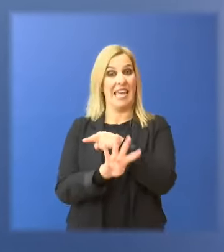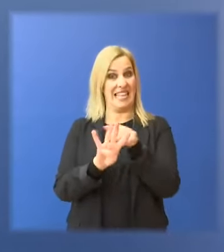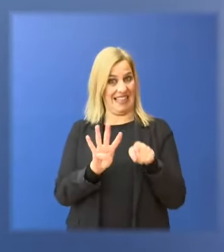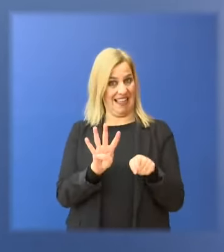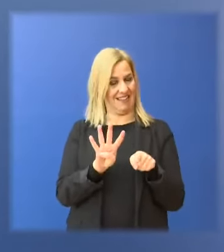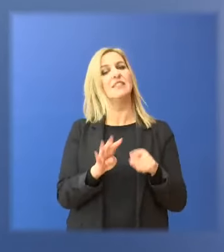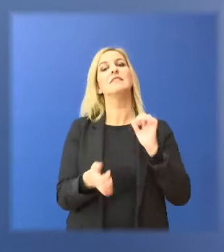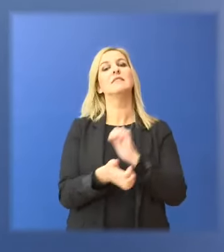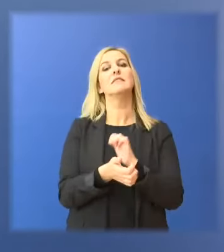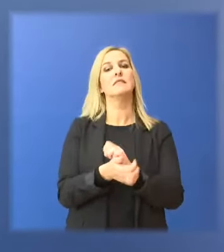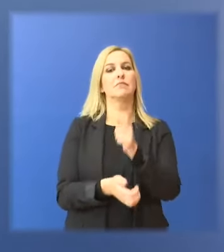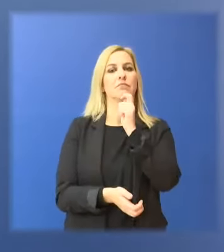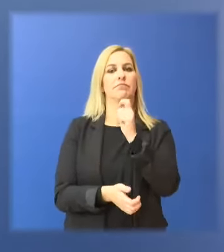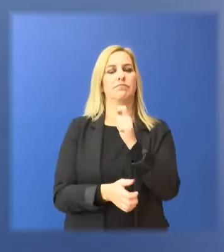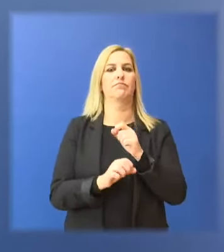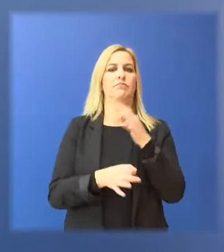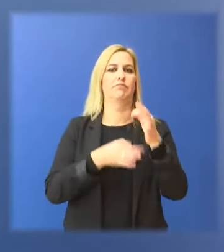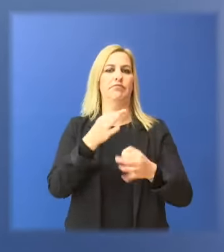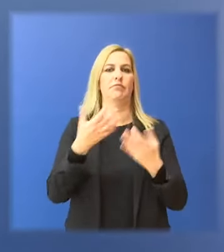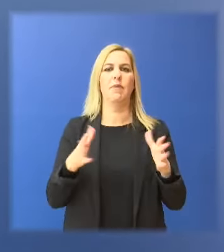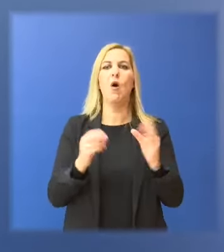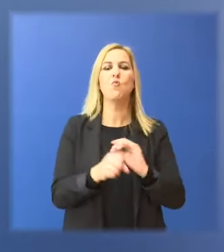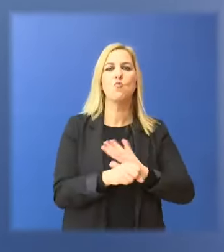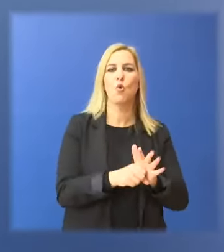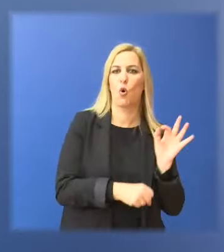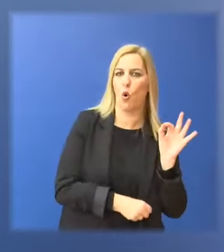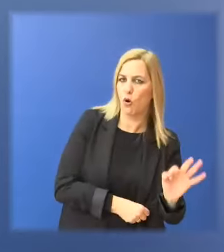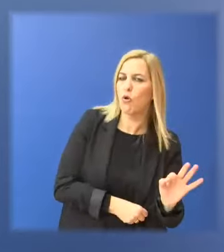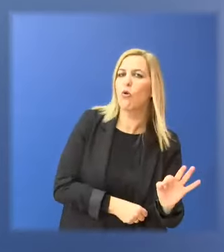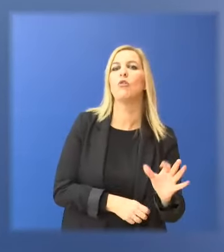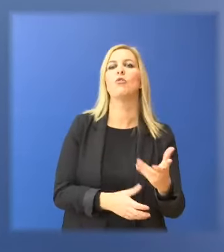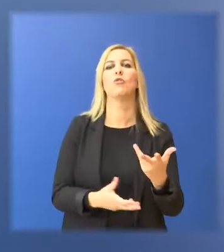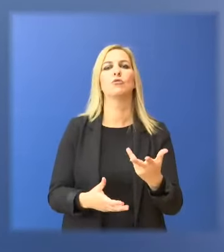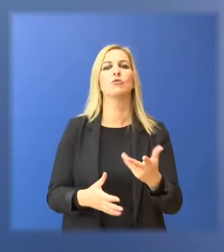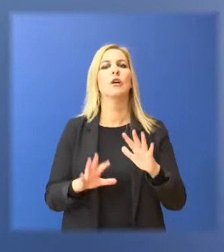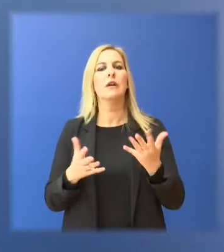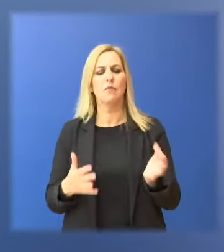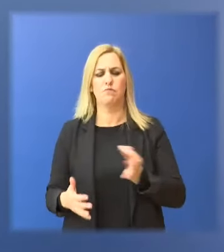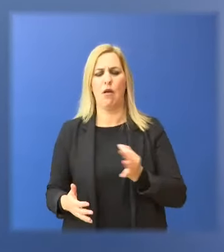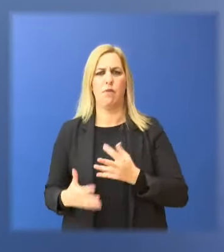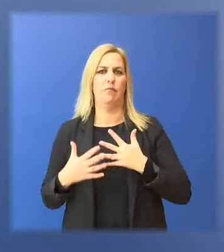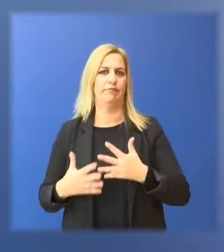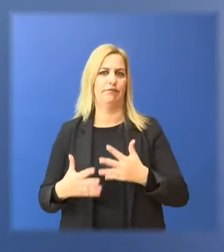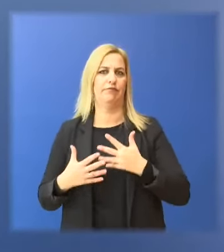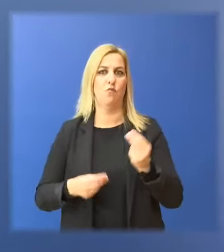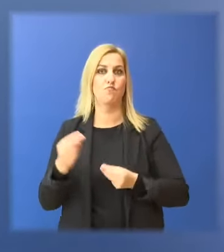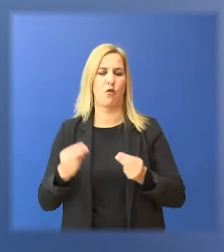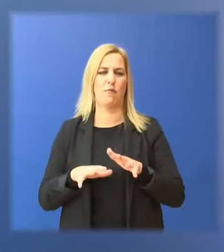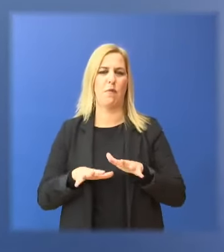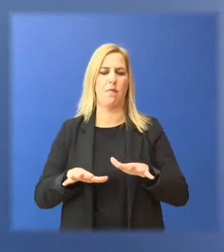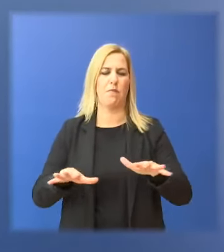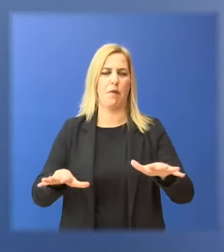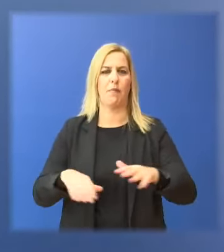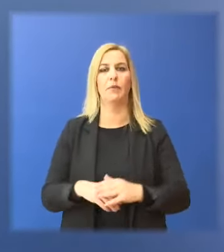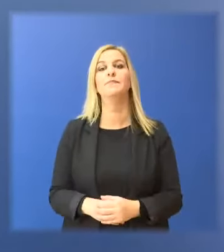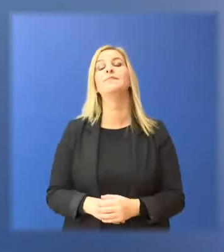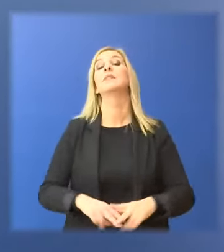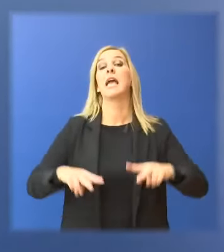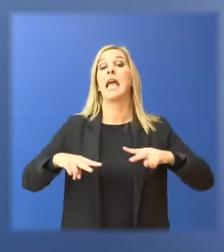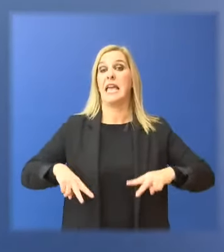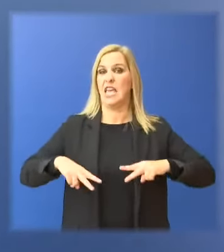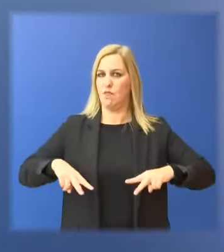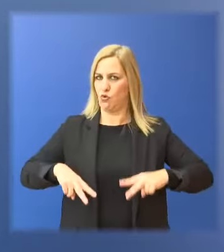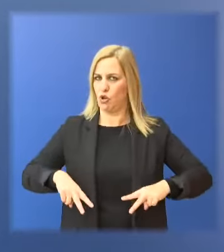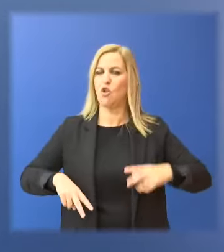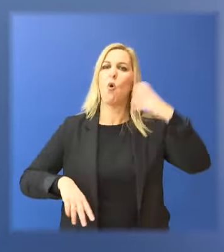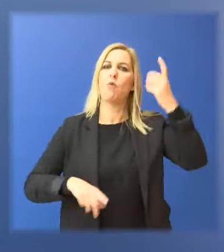παραχώρησαν συνέντευξη τύπου σχετικά με την πορεία του κορονοϊού και των λοιπών λοιμώξεων του αναπνευστικού. Η ηγεσία του Υπουργείου και οι αρμόδιοι